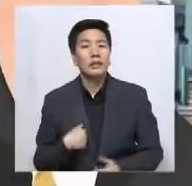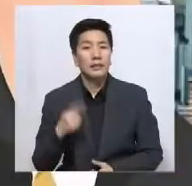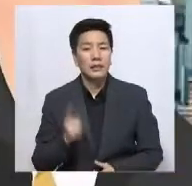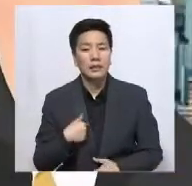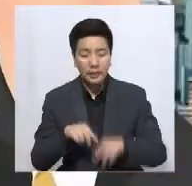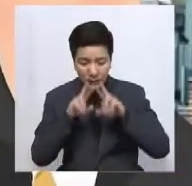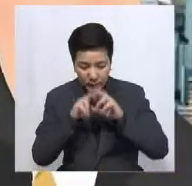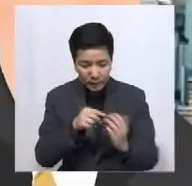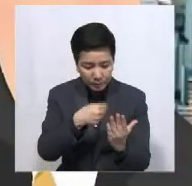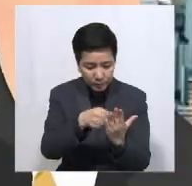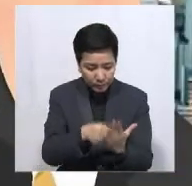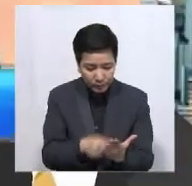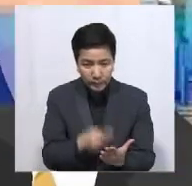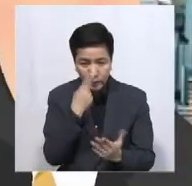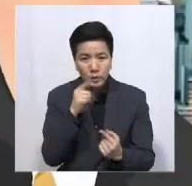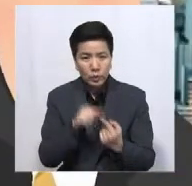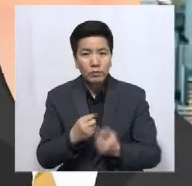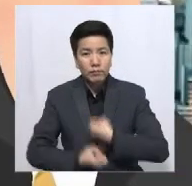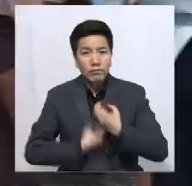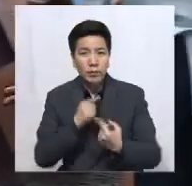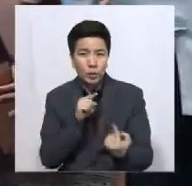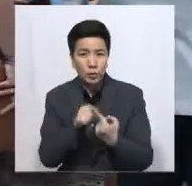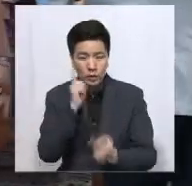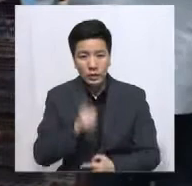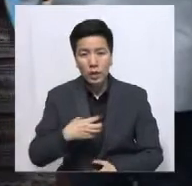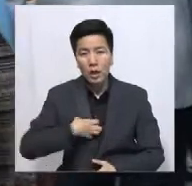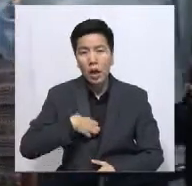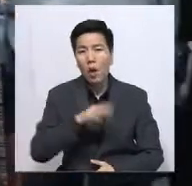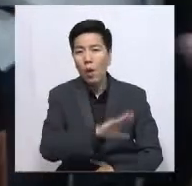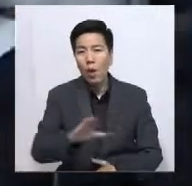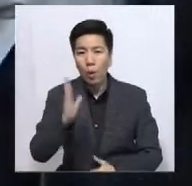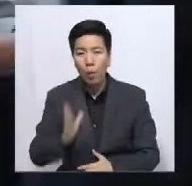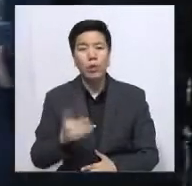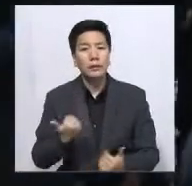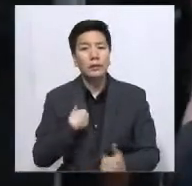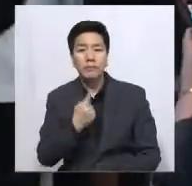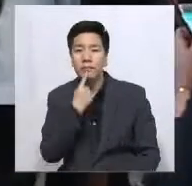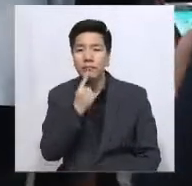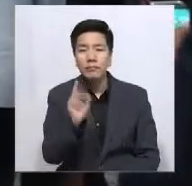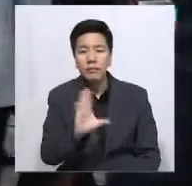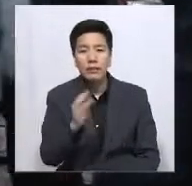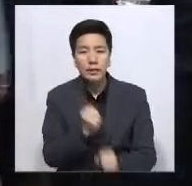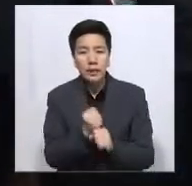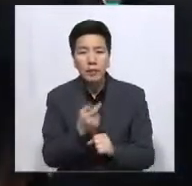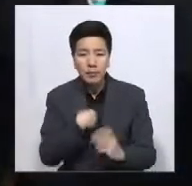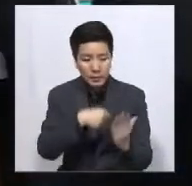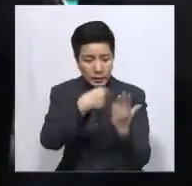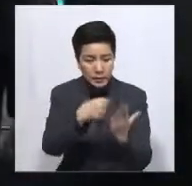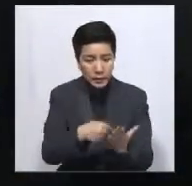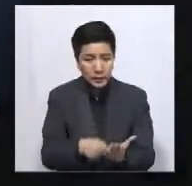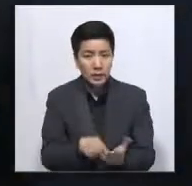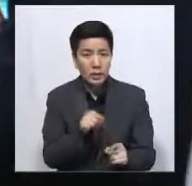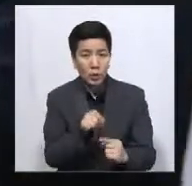สำรวจที่ออกมาเป็นการสะท้อนความจริงและการรับรู้ของประชาชนในประเทศและไม่ขอวิจารณ์การทำผลโพล